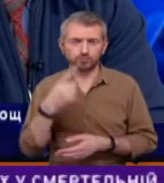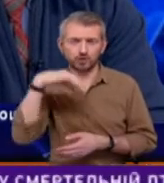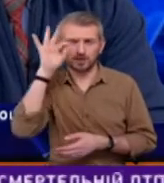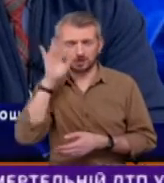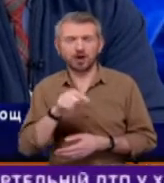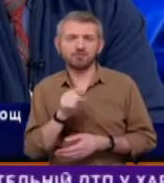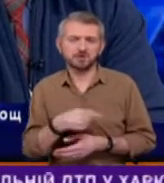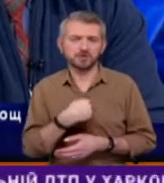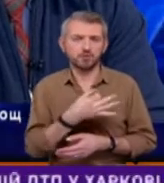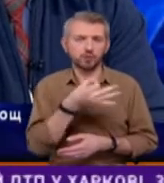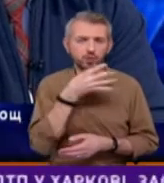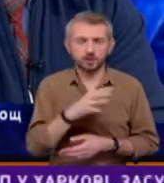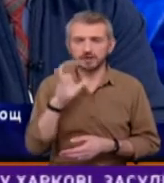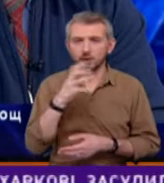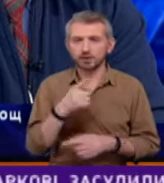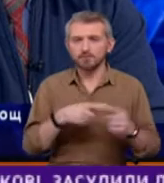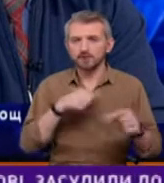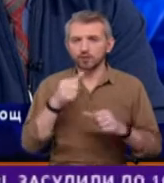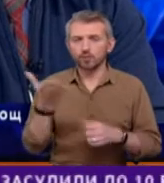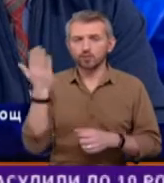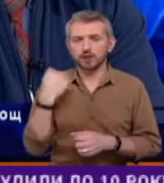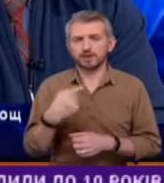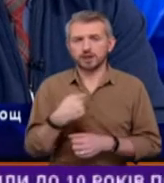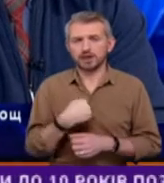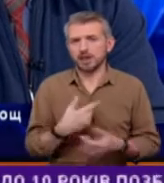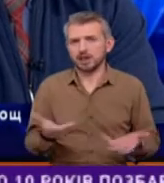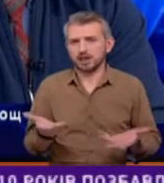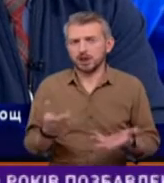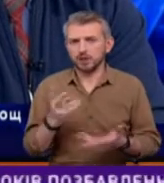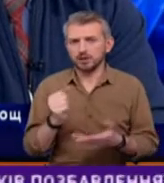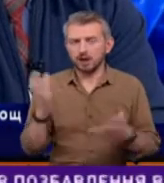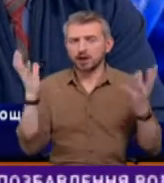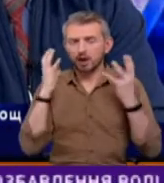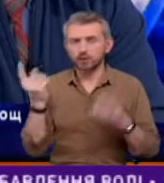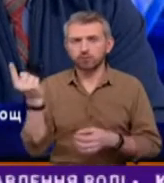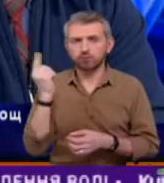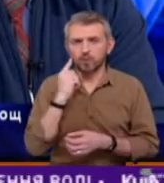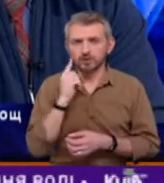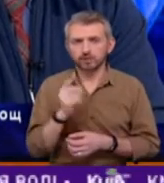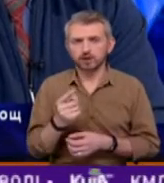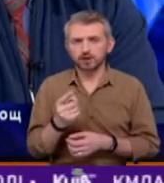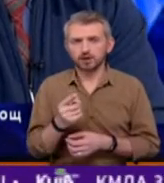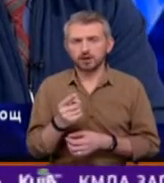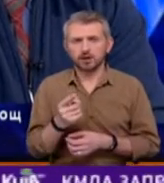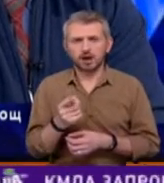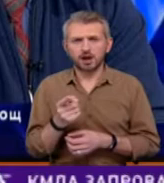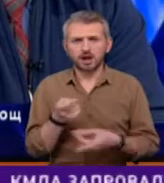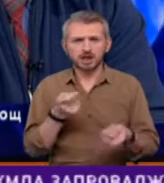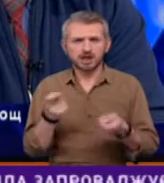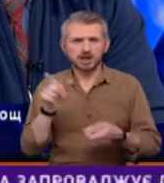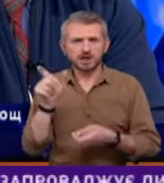тепер серйозно. Півроку назад я якось на радіо почув, як Аслан, керівник